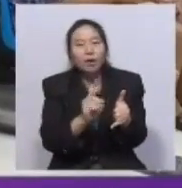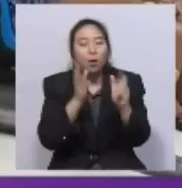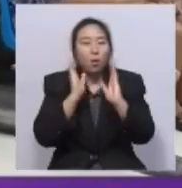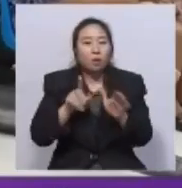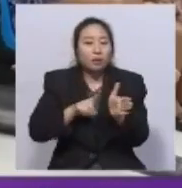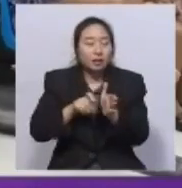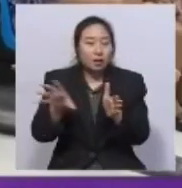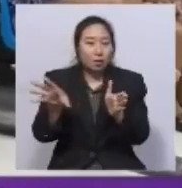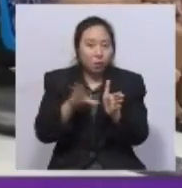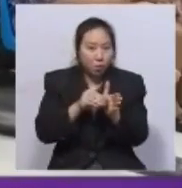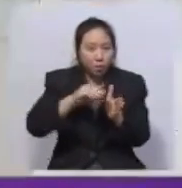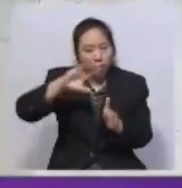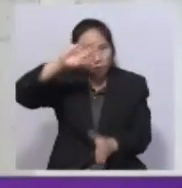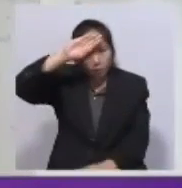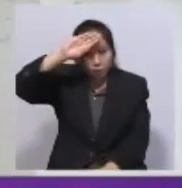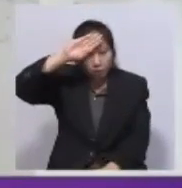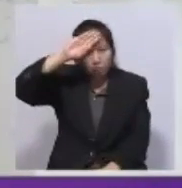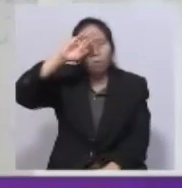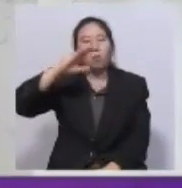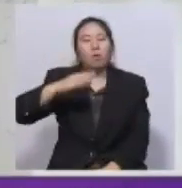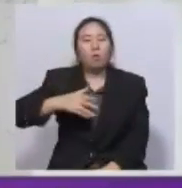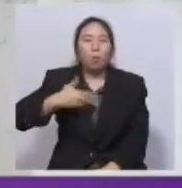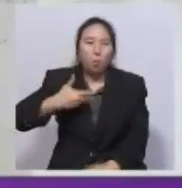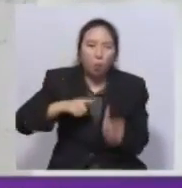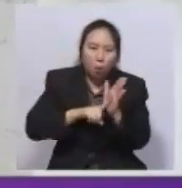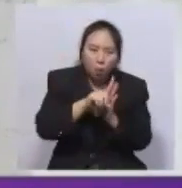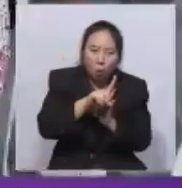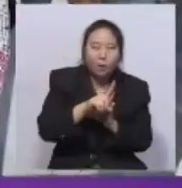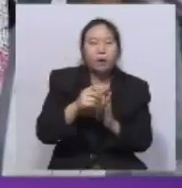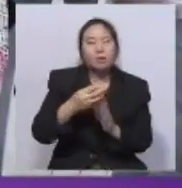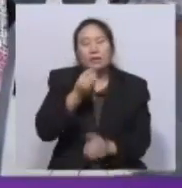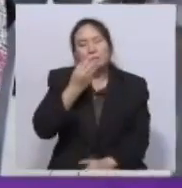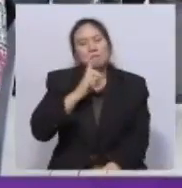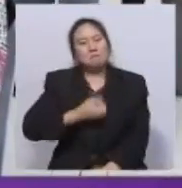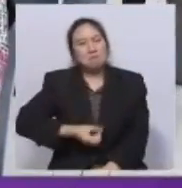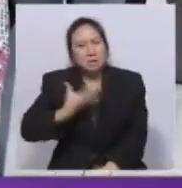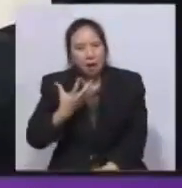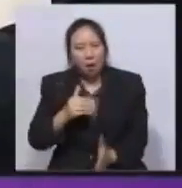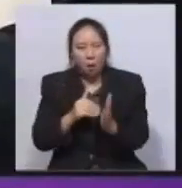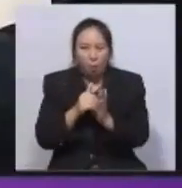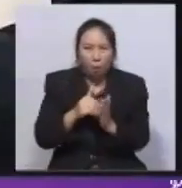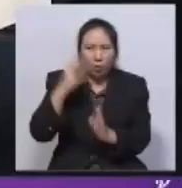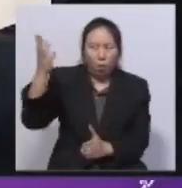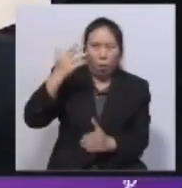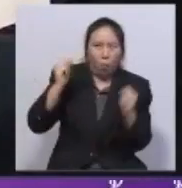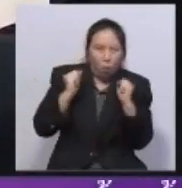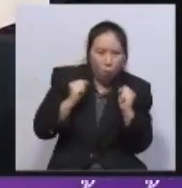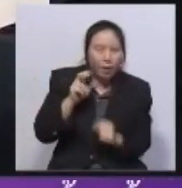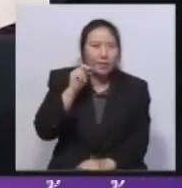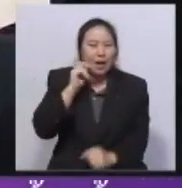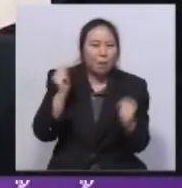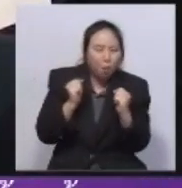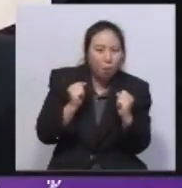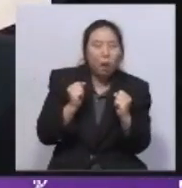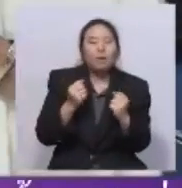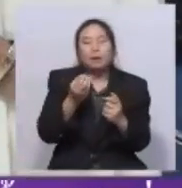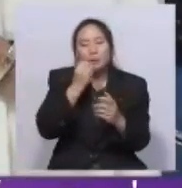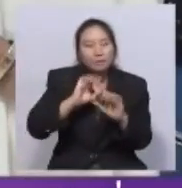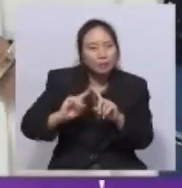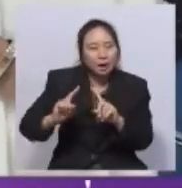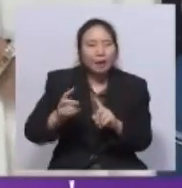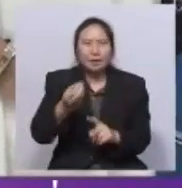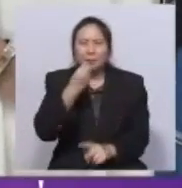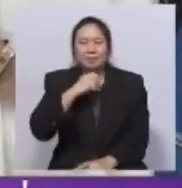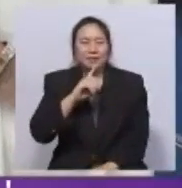เชื้อมักมีไข้เบื่ออาหารอ่อนเพลียกลัวแสงกลัวลมหนาวสั่นกลืนลำบากโดยเฉพาะของเหลวกลัว